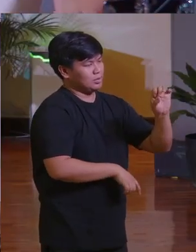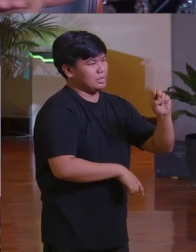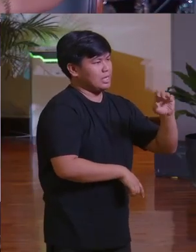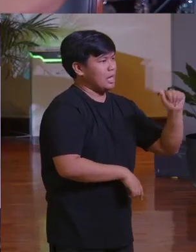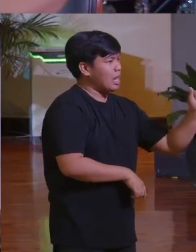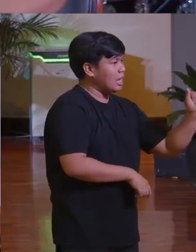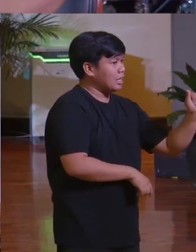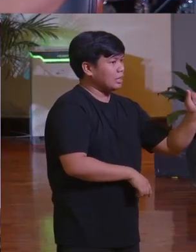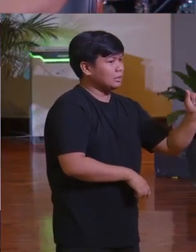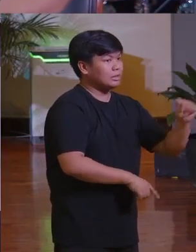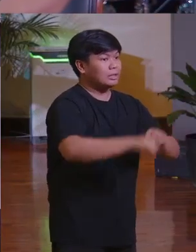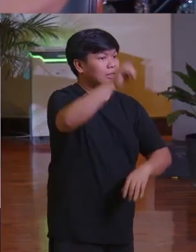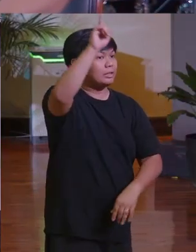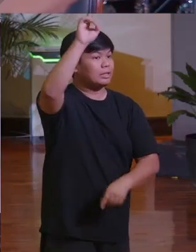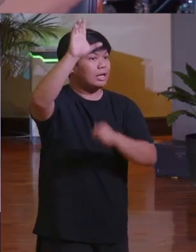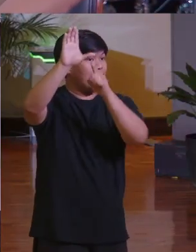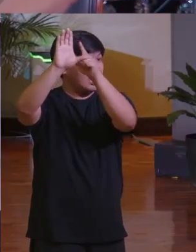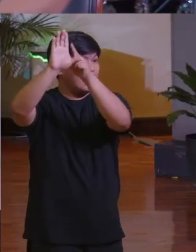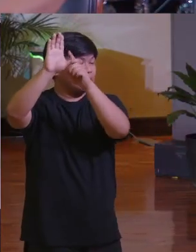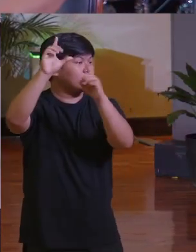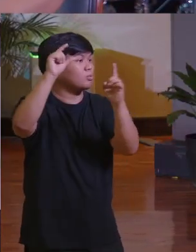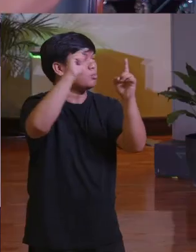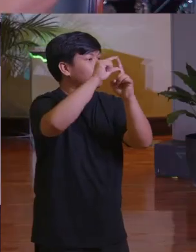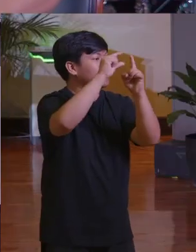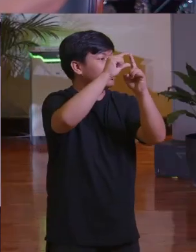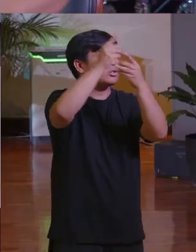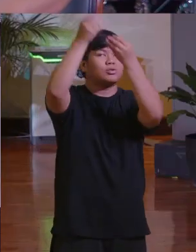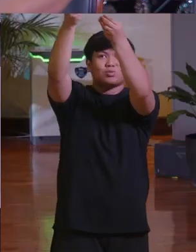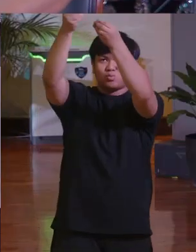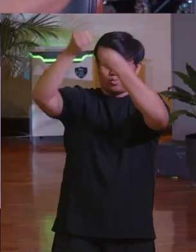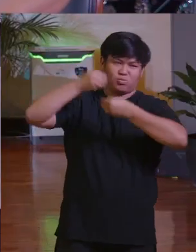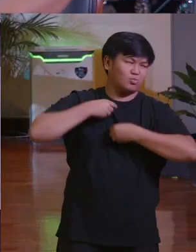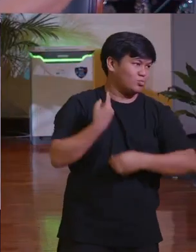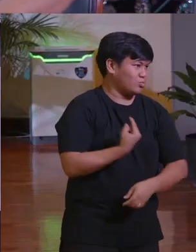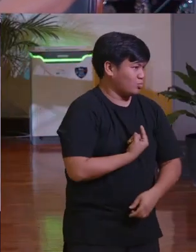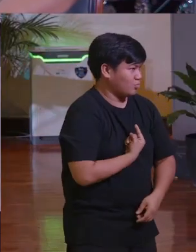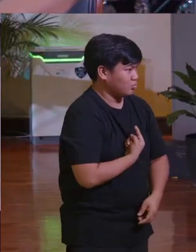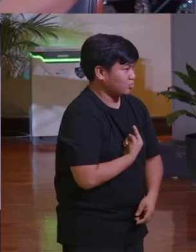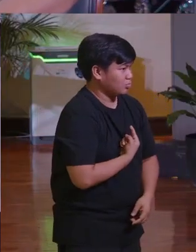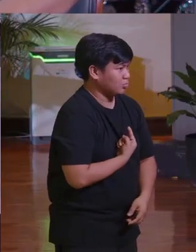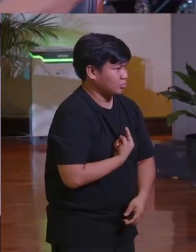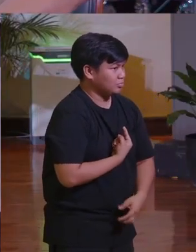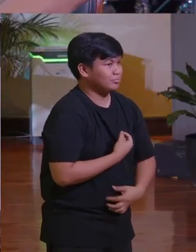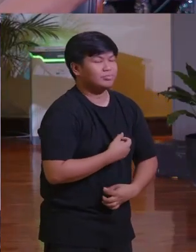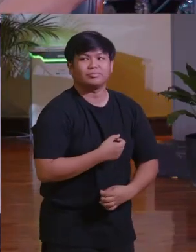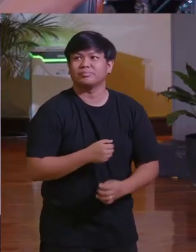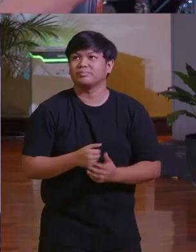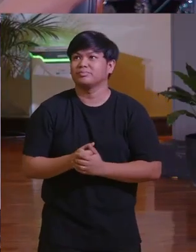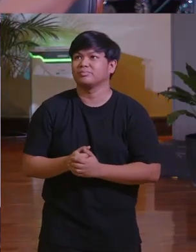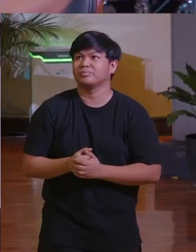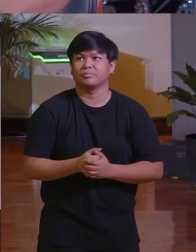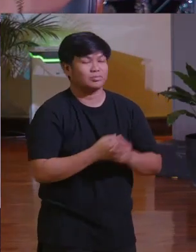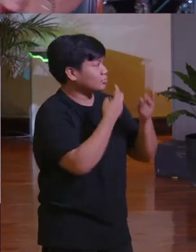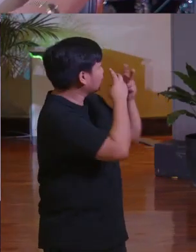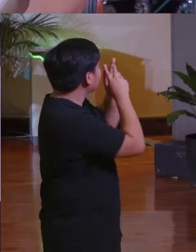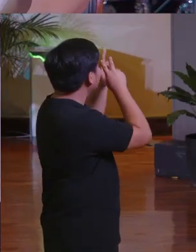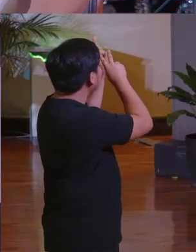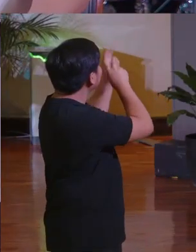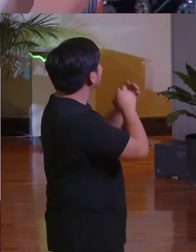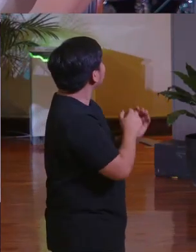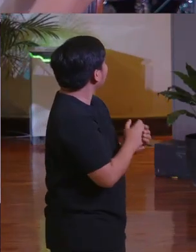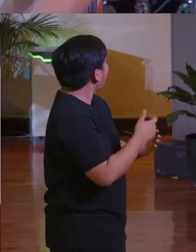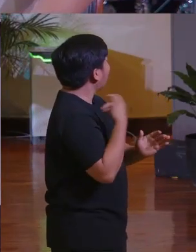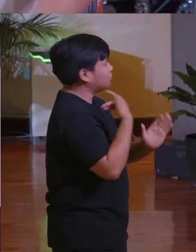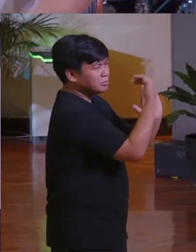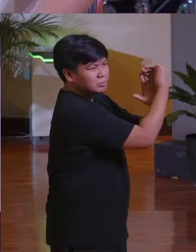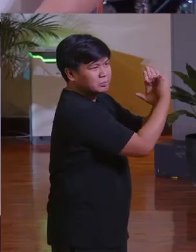1, the word of the Lord that came to Hosea, the son of Beeri, in the days of Uzziah,